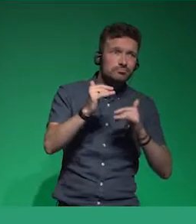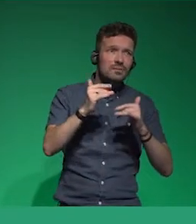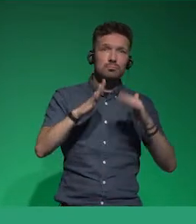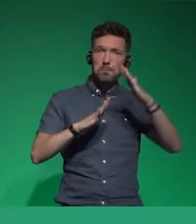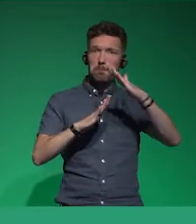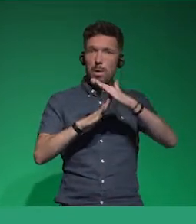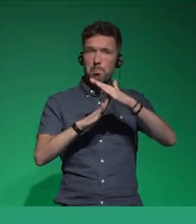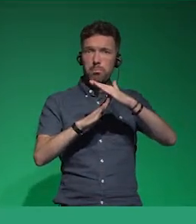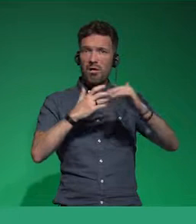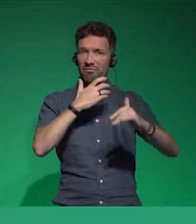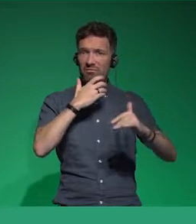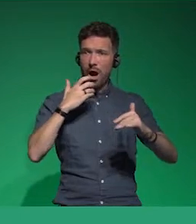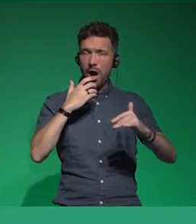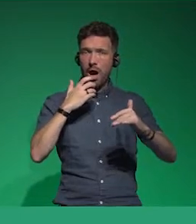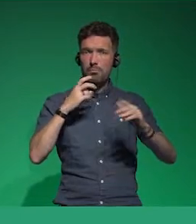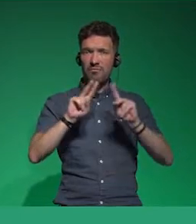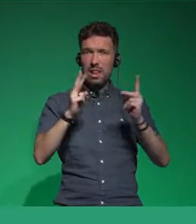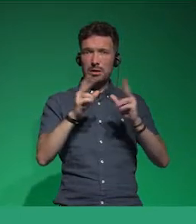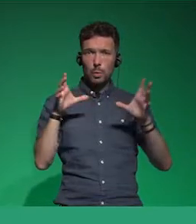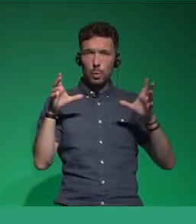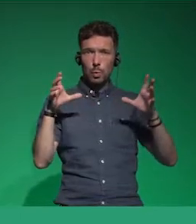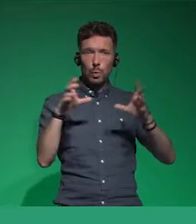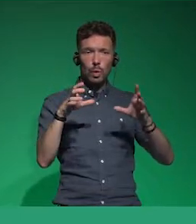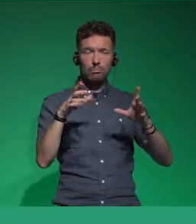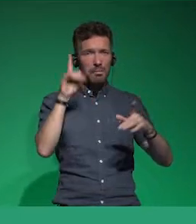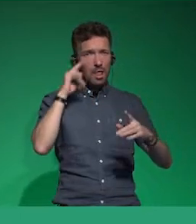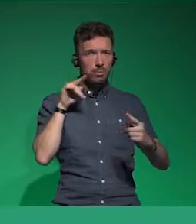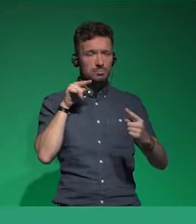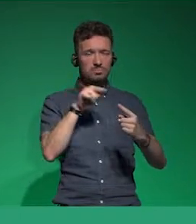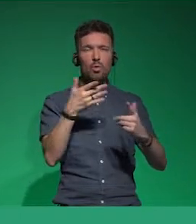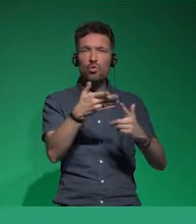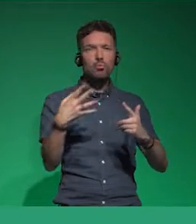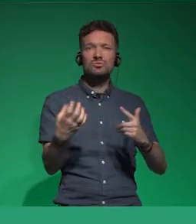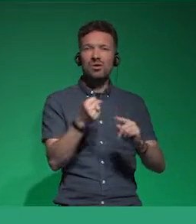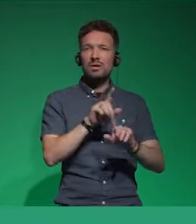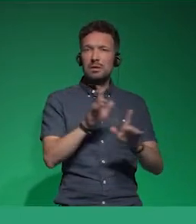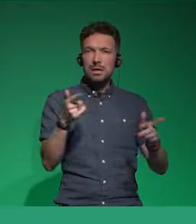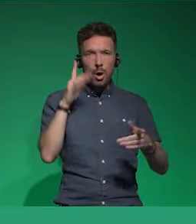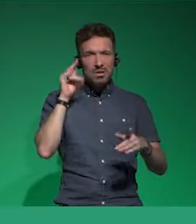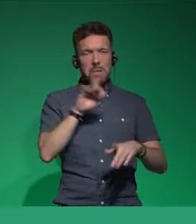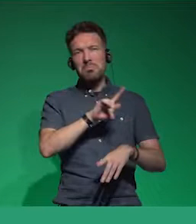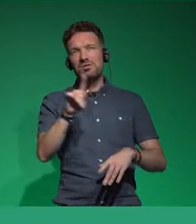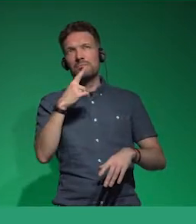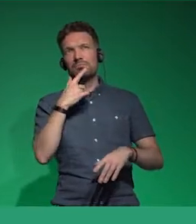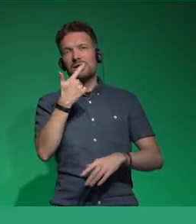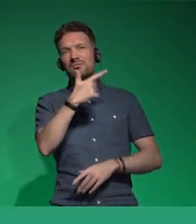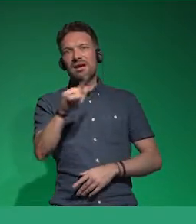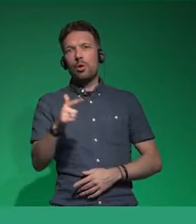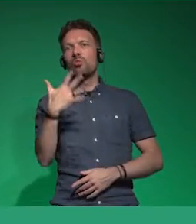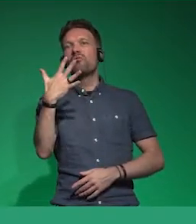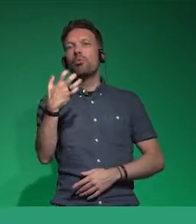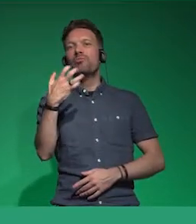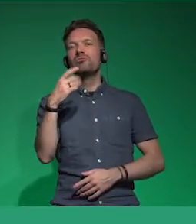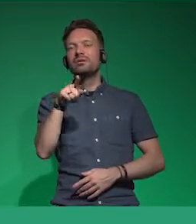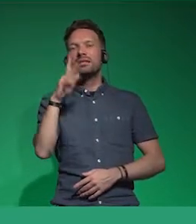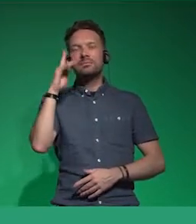1,5 Grad Ziel, so zu vereinbaren, dass eine realistische Chance besteht, tatsächlich bis zum Jahr 2050 es zu